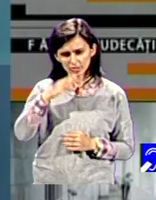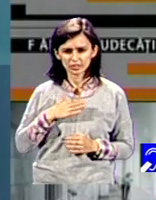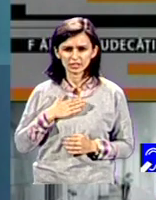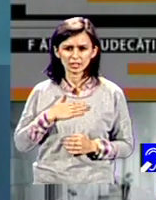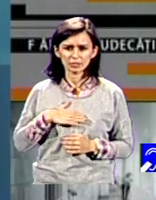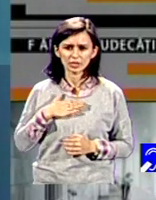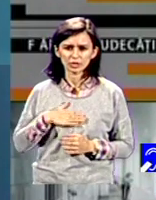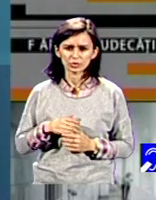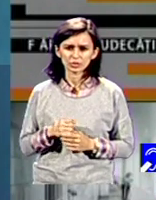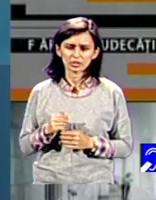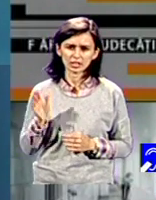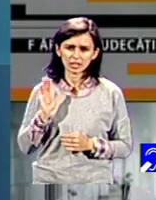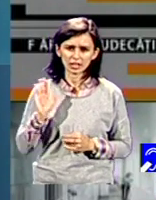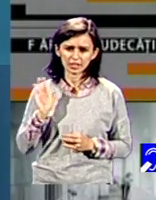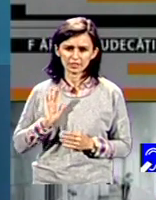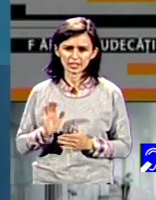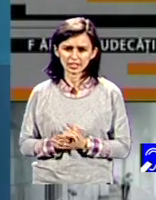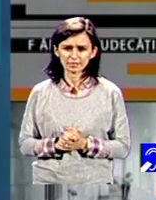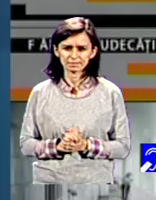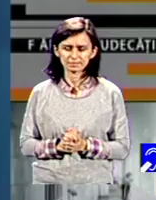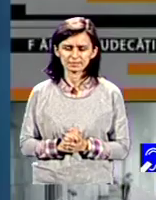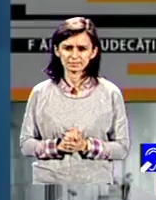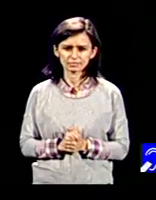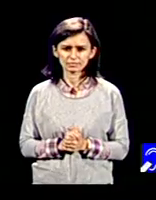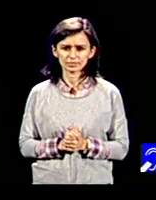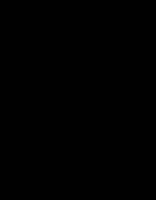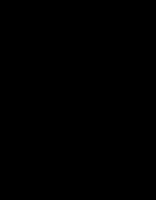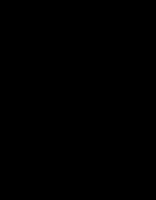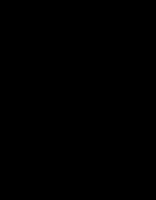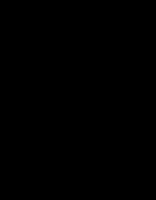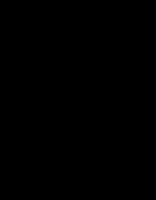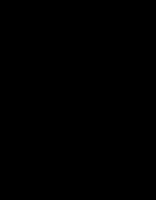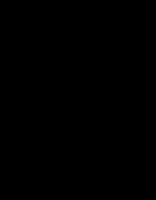Televiziunii Române sub domnia Să aveți o zi excelentă La revedere